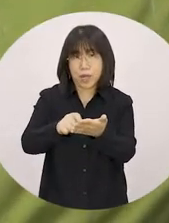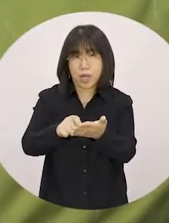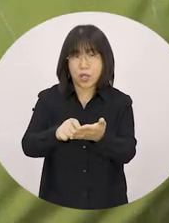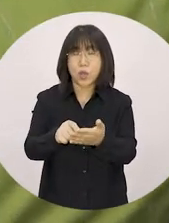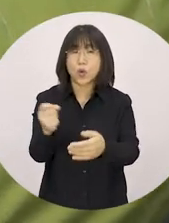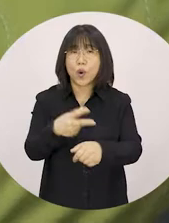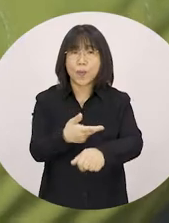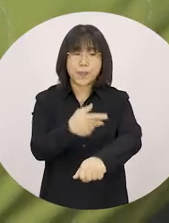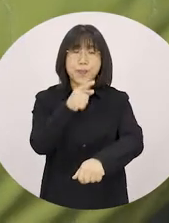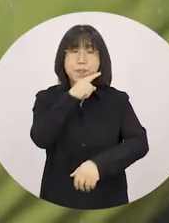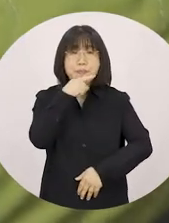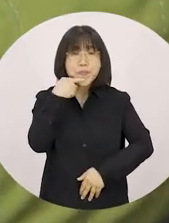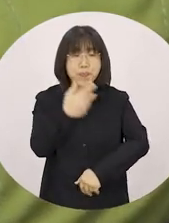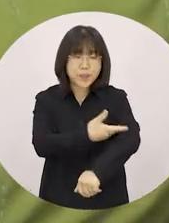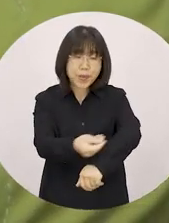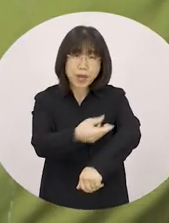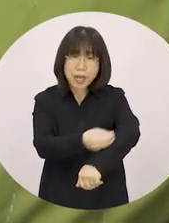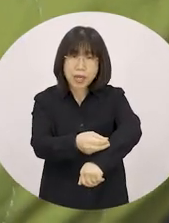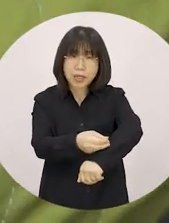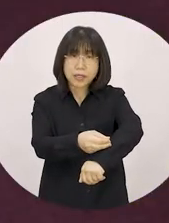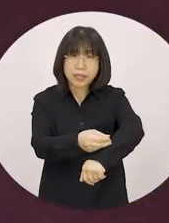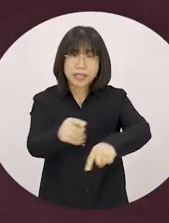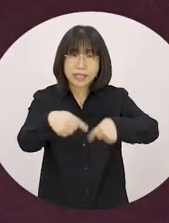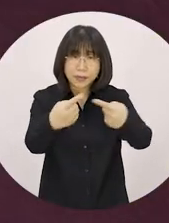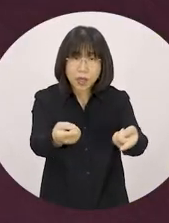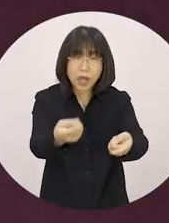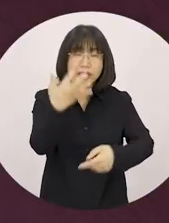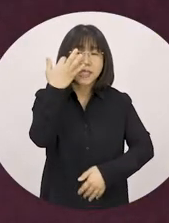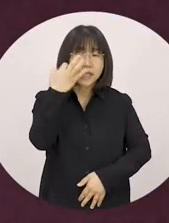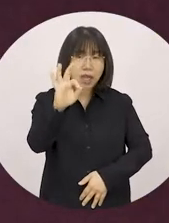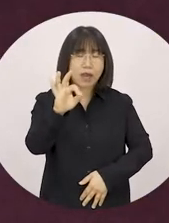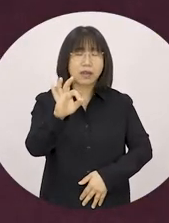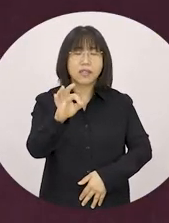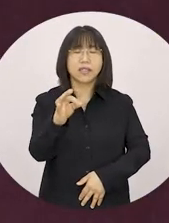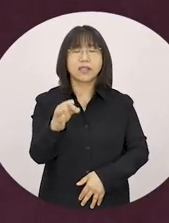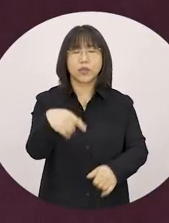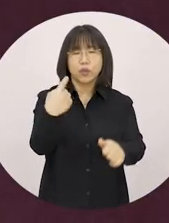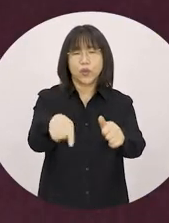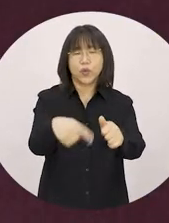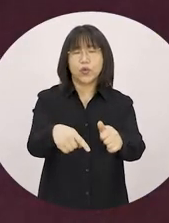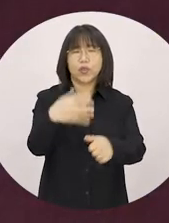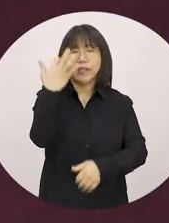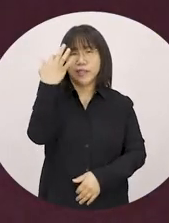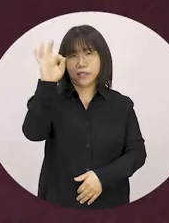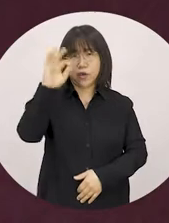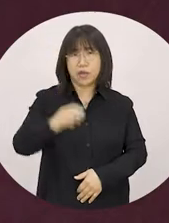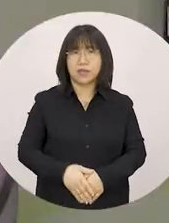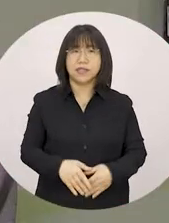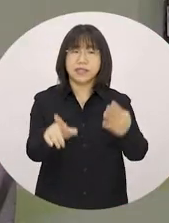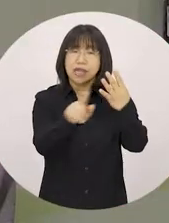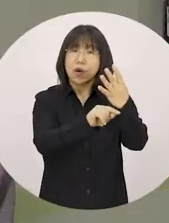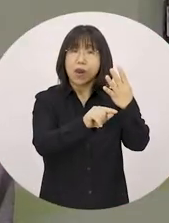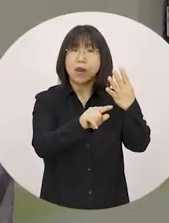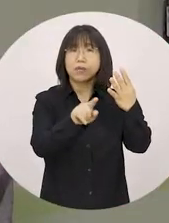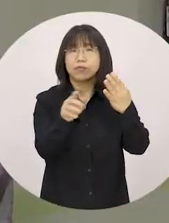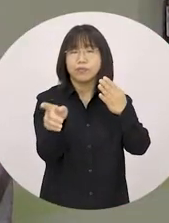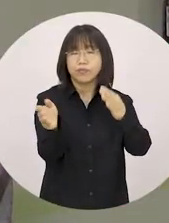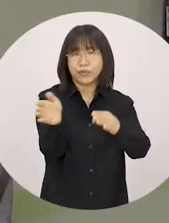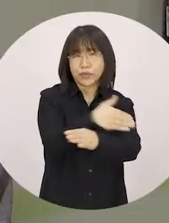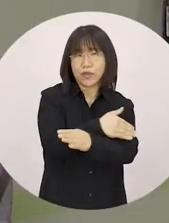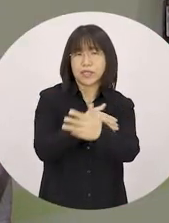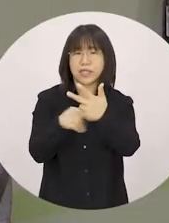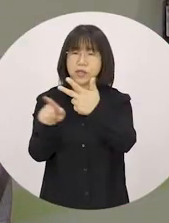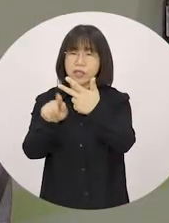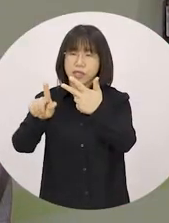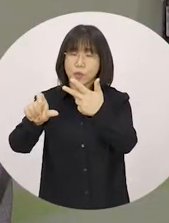헌혈에 참여하고 증서를 제출하면 교육시간을 인정받을 수 있습니다 4월 15일부터 7월